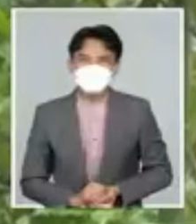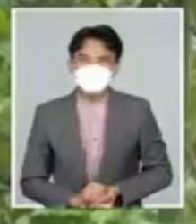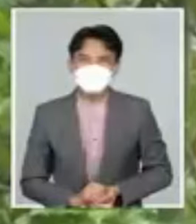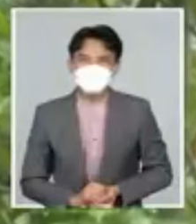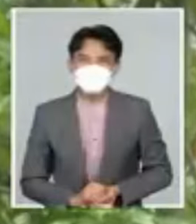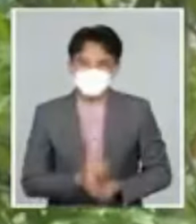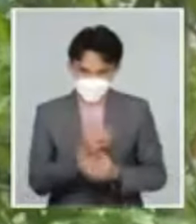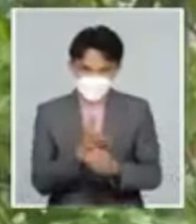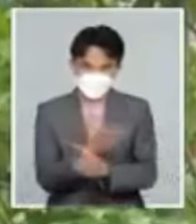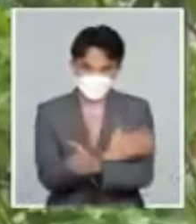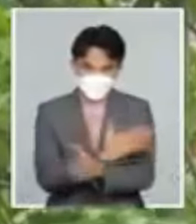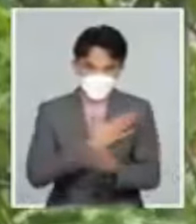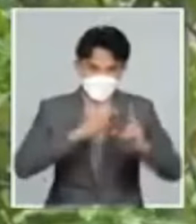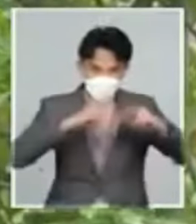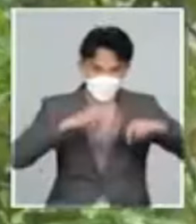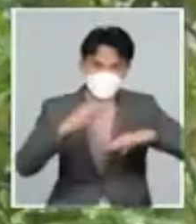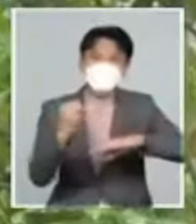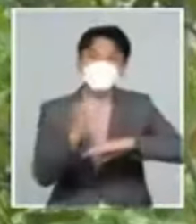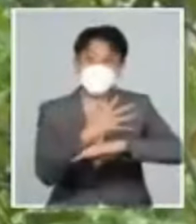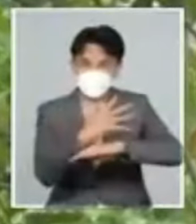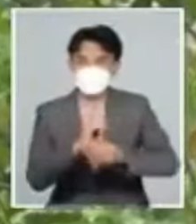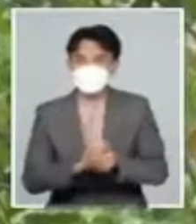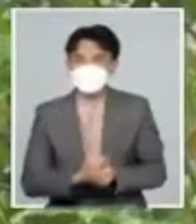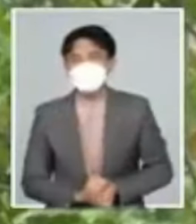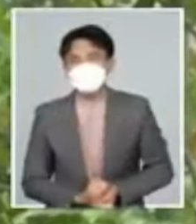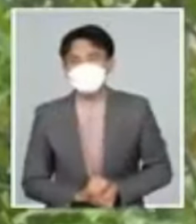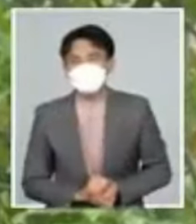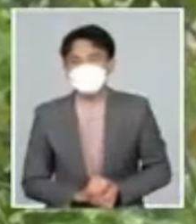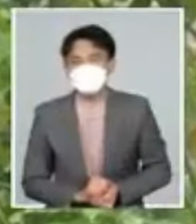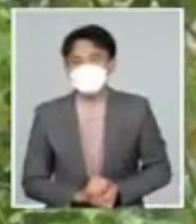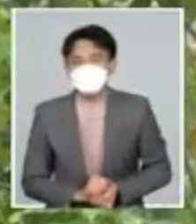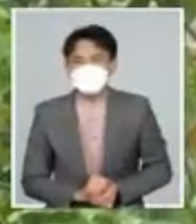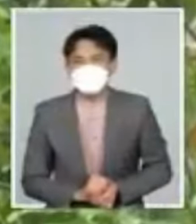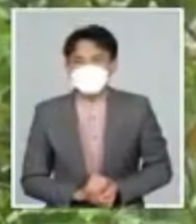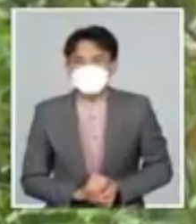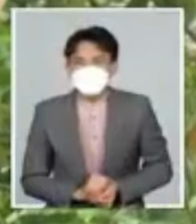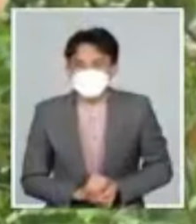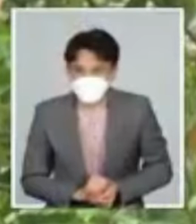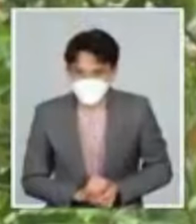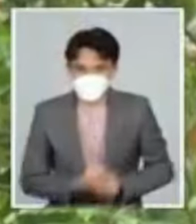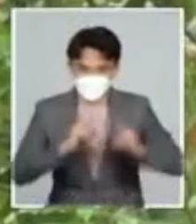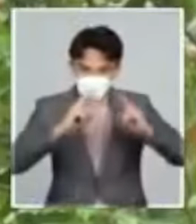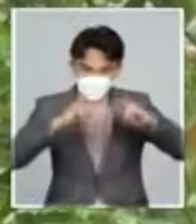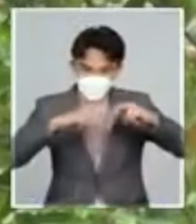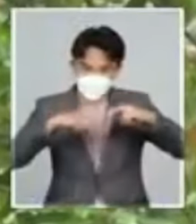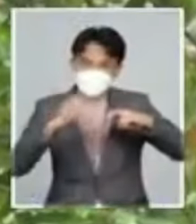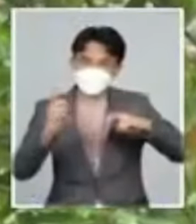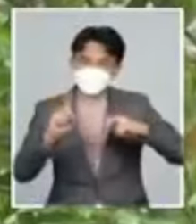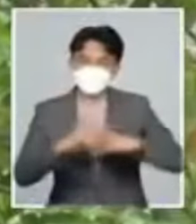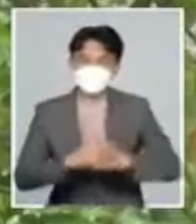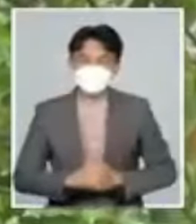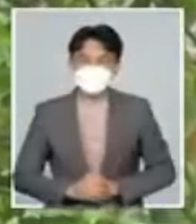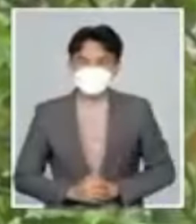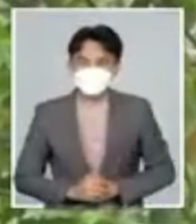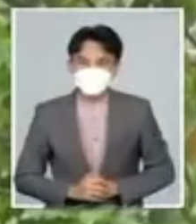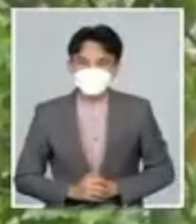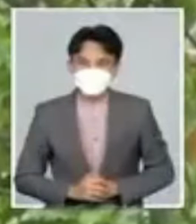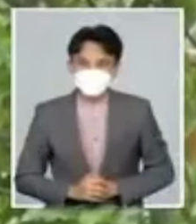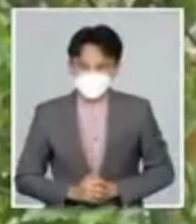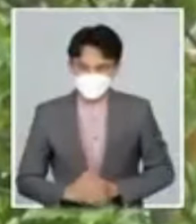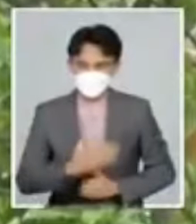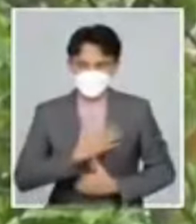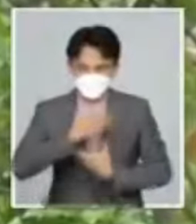ก่อนหน้านี้เนี่ยเราวิจัยเกี่ยวกับเรื่องมะเร็งใช่ไหมคะ ครับใช่ครับคืองานวิจัยเนี้ยต้องบอกก่อนจริงๆแล้วเนี่ย